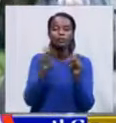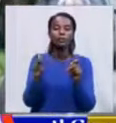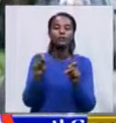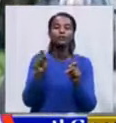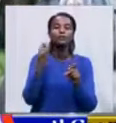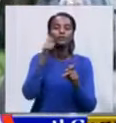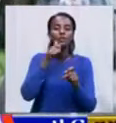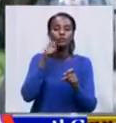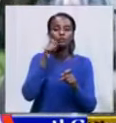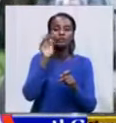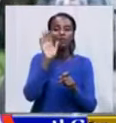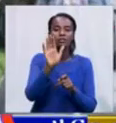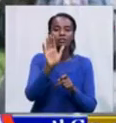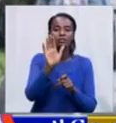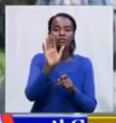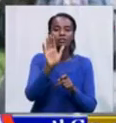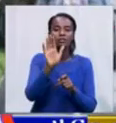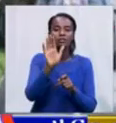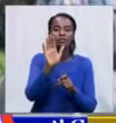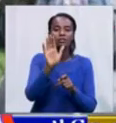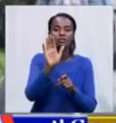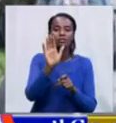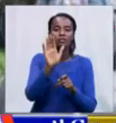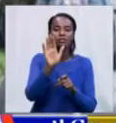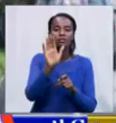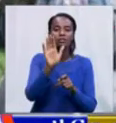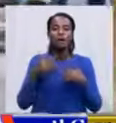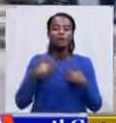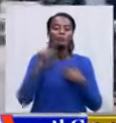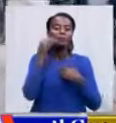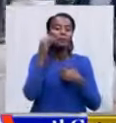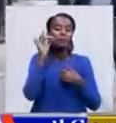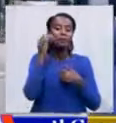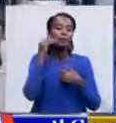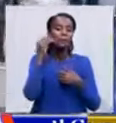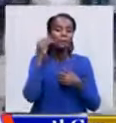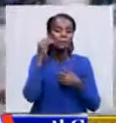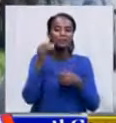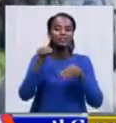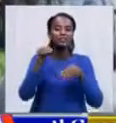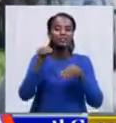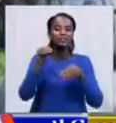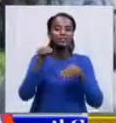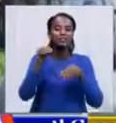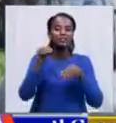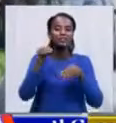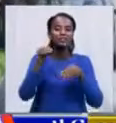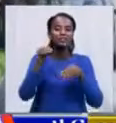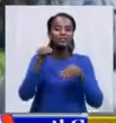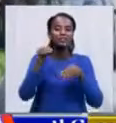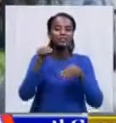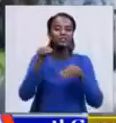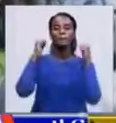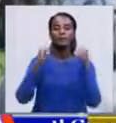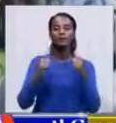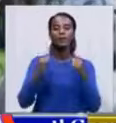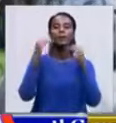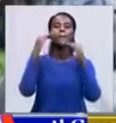ራሳቸው በተለይ አመራር ላይ ያሉ ሴቶች ቤት ለቤት እየሄዱ ቅስቀሳ ያረጉ ነው። እኛ ግን በተቻለ